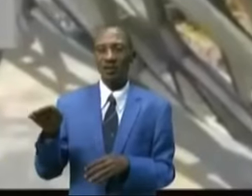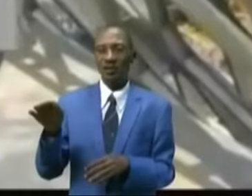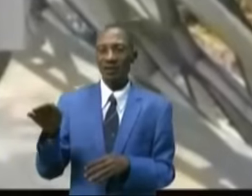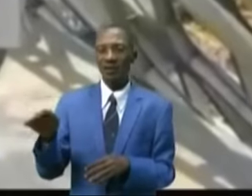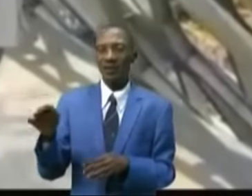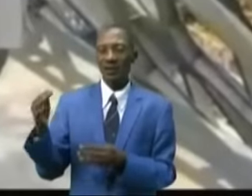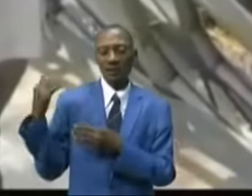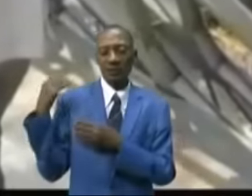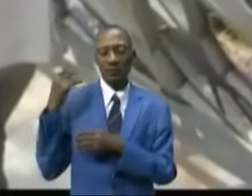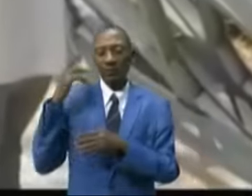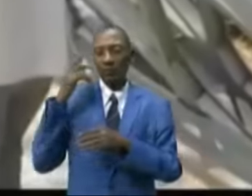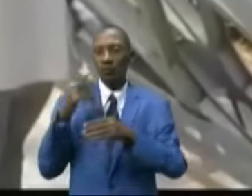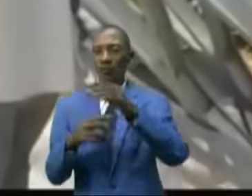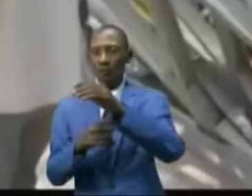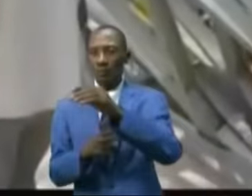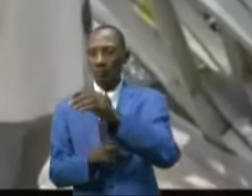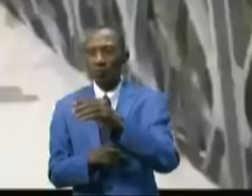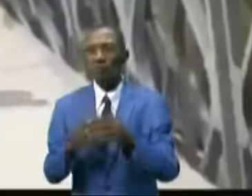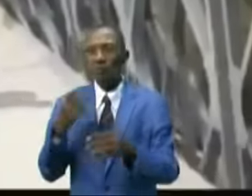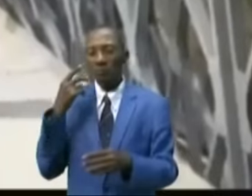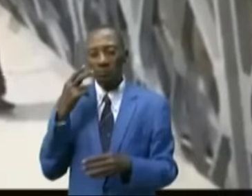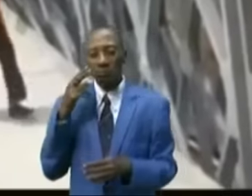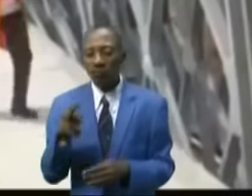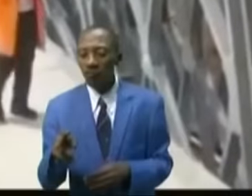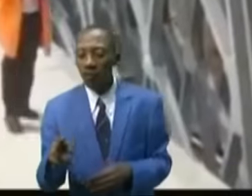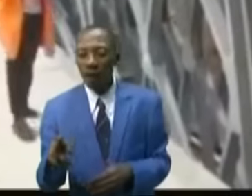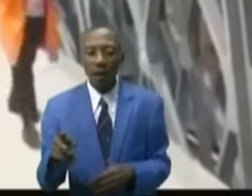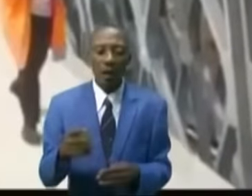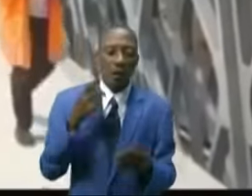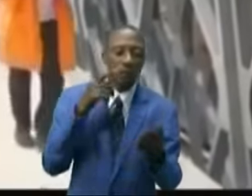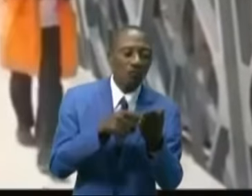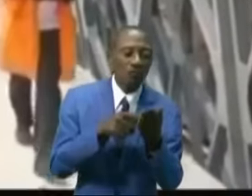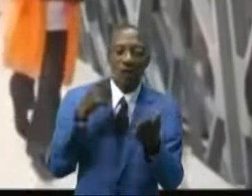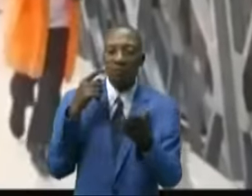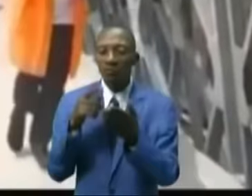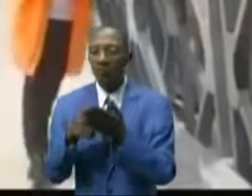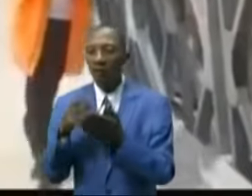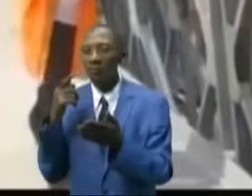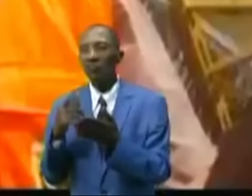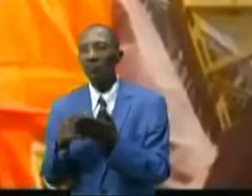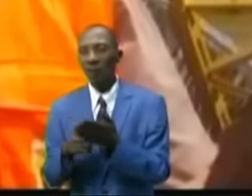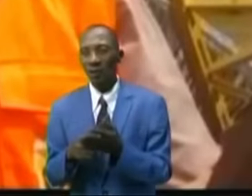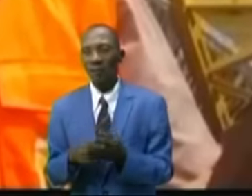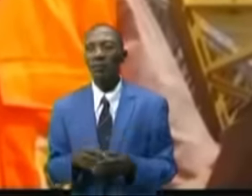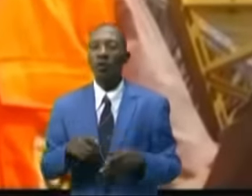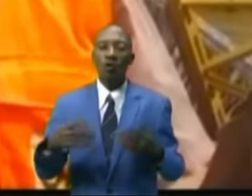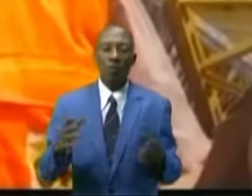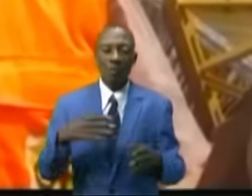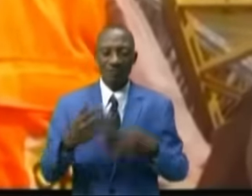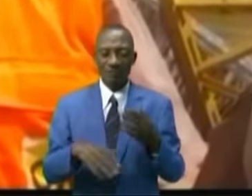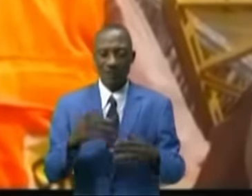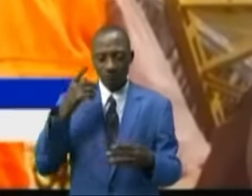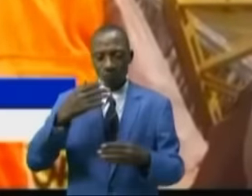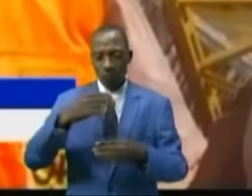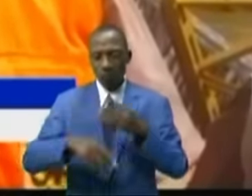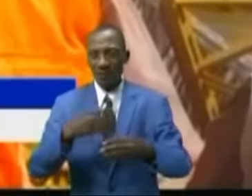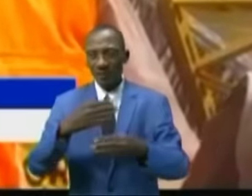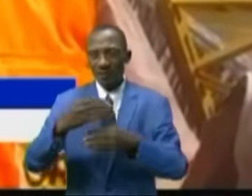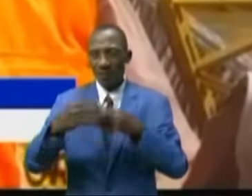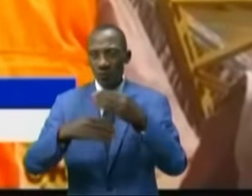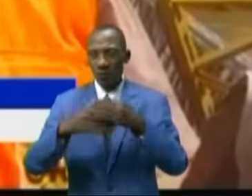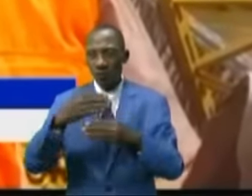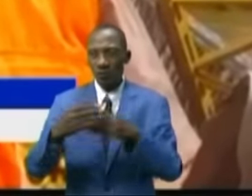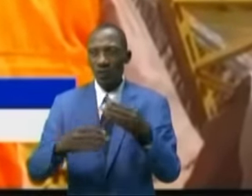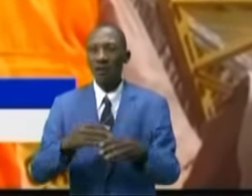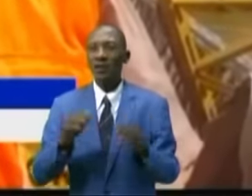ponts, sur le lieu pour faire les constats, l'évaluation et envisager d'autres solutions pour sa réhabilitation. Nous sommes venus sur ce site pour constater